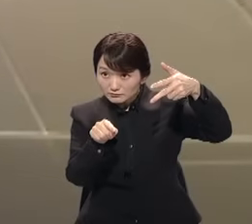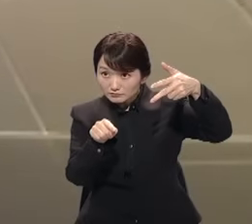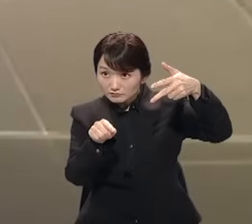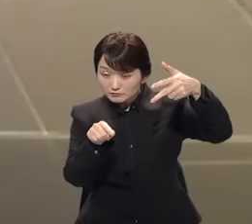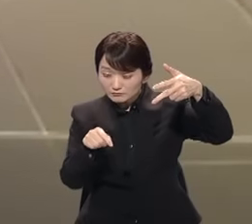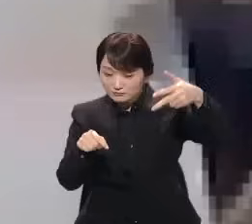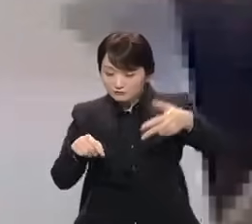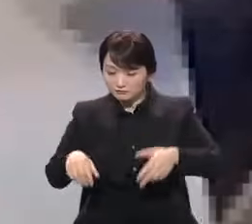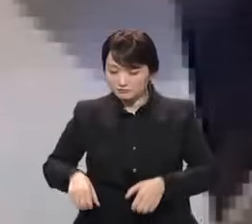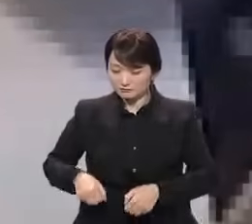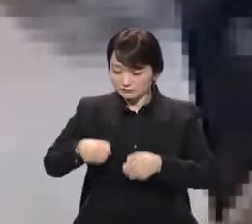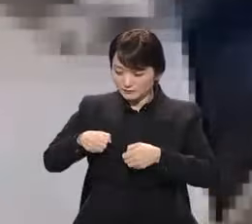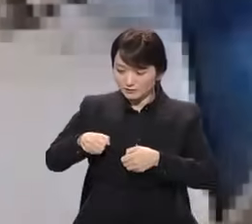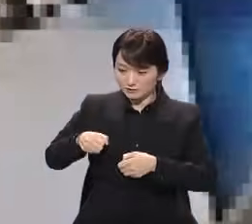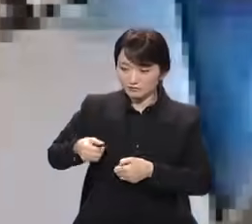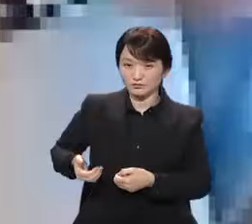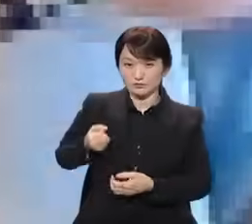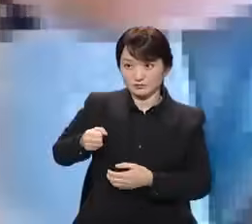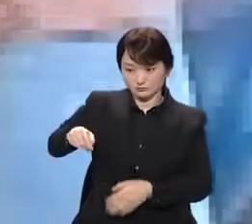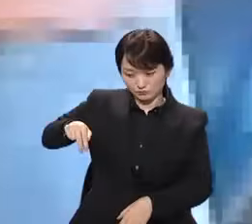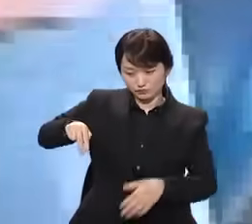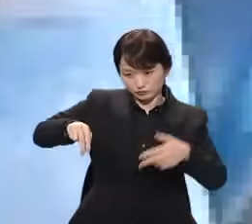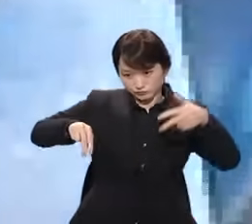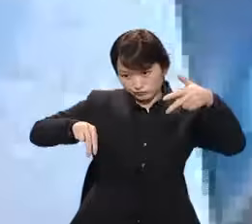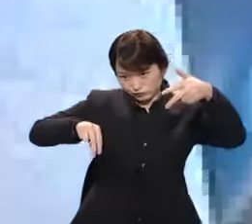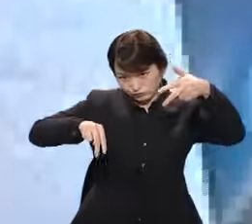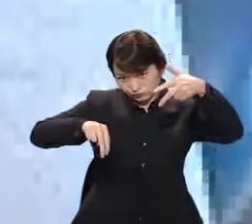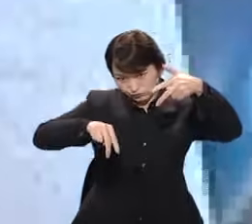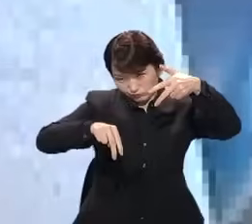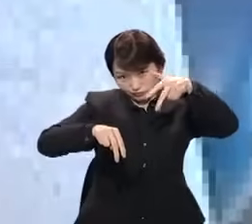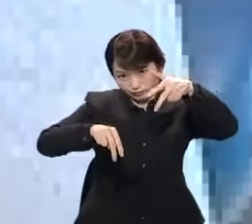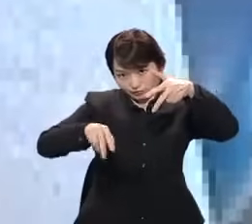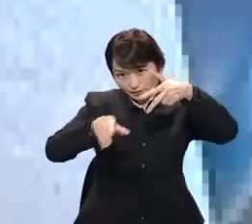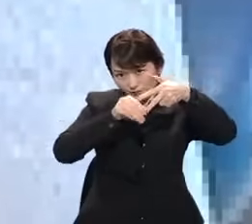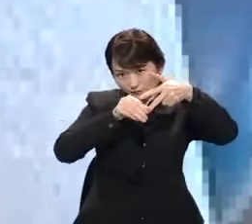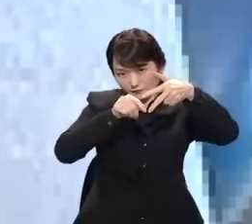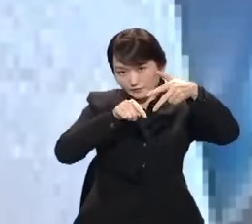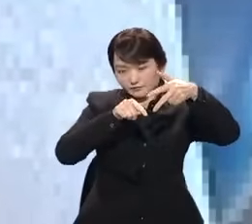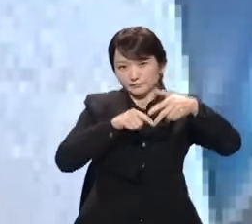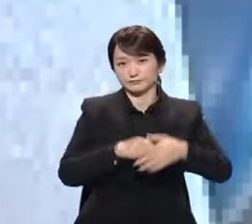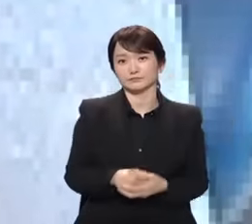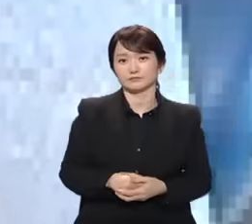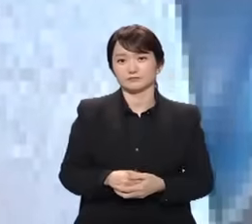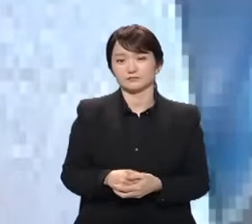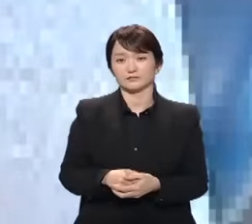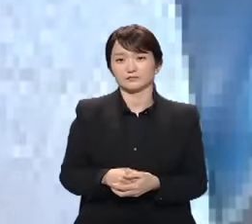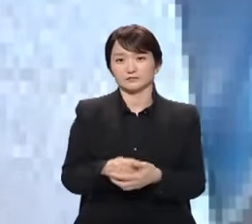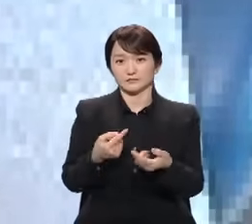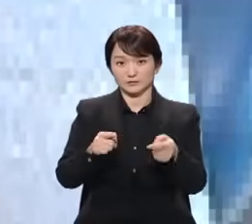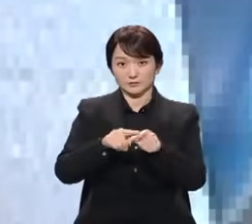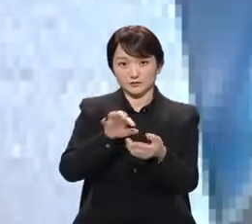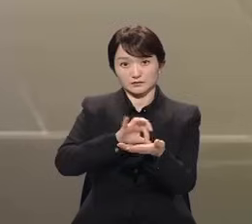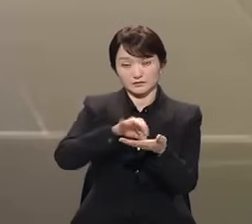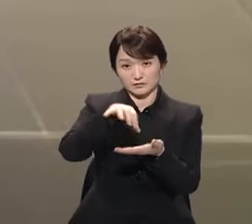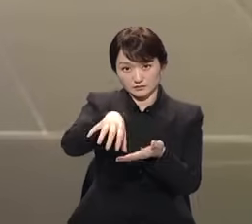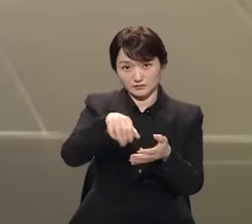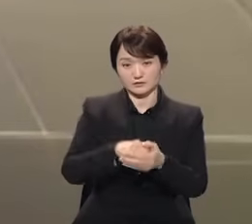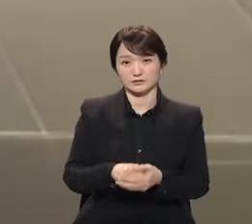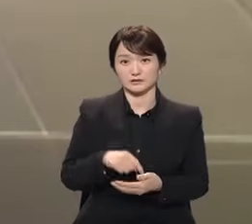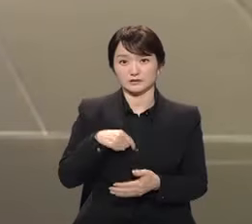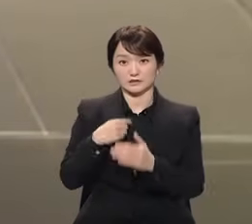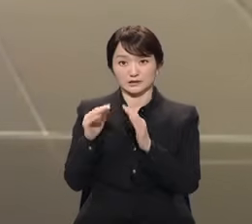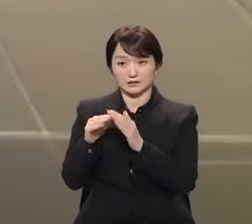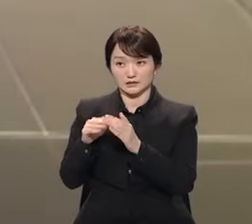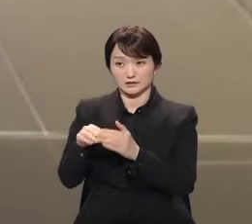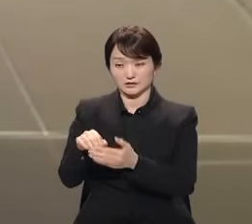저봐. 빨래 지금 갖고 올라가는 거 다 찍혔어. 증거까지 확보하셨다고 하는데 자, 공용 공간에 박 변호사님, 네. 집빨래를